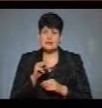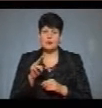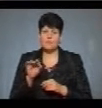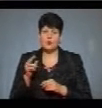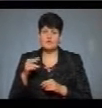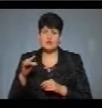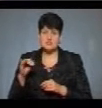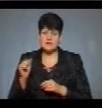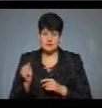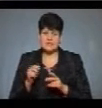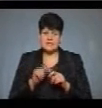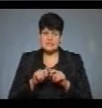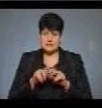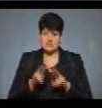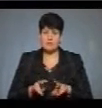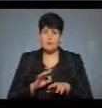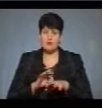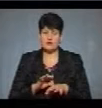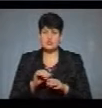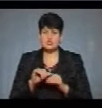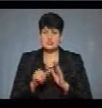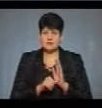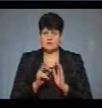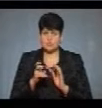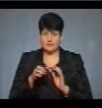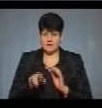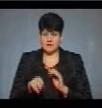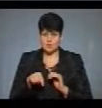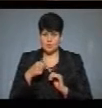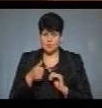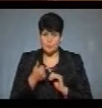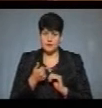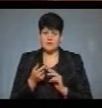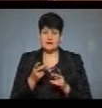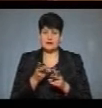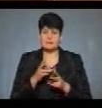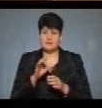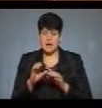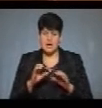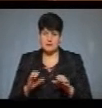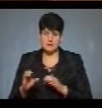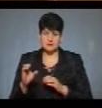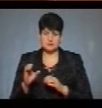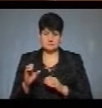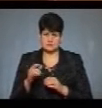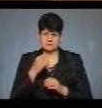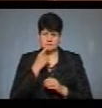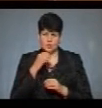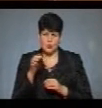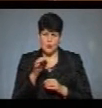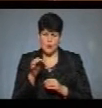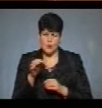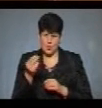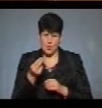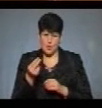слідчі проводили 16 квітня цього року. Зіжка плям бурого кольору, які знаходились по квартирі по